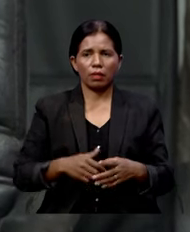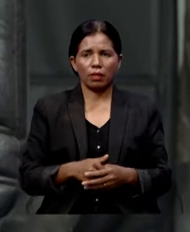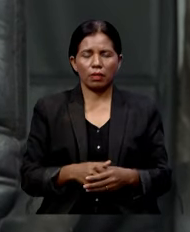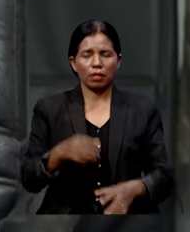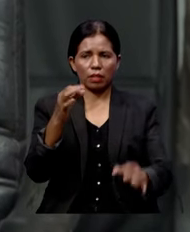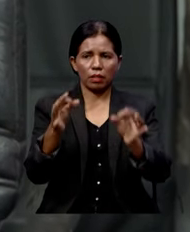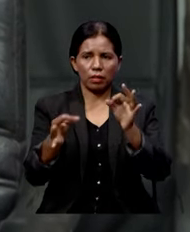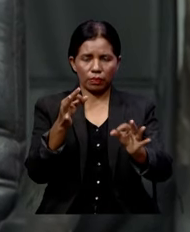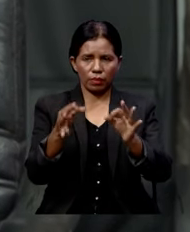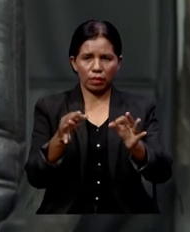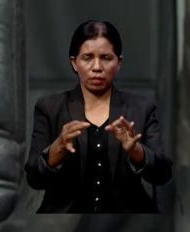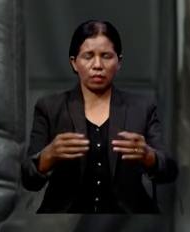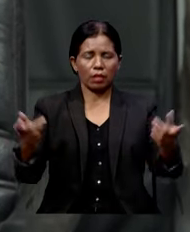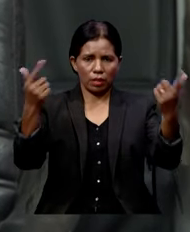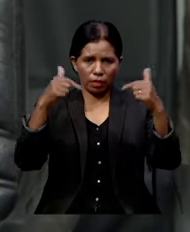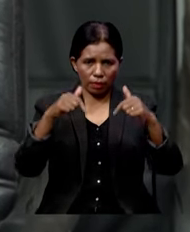quando mai